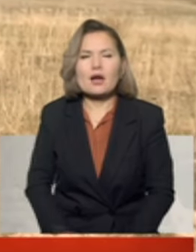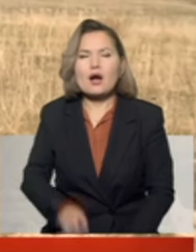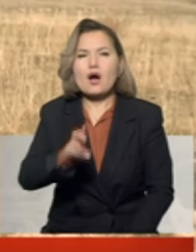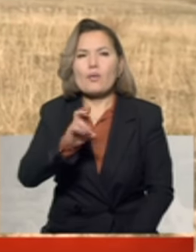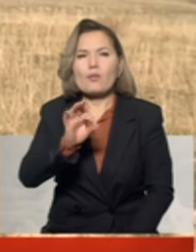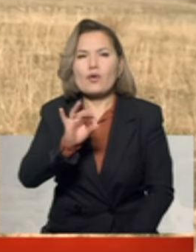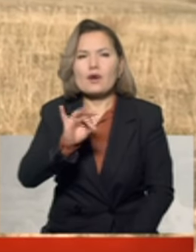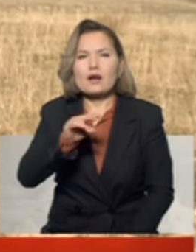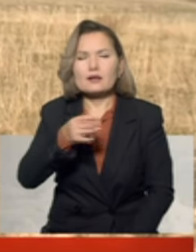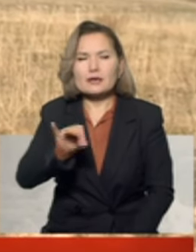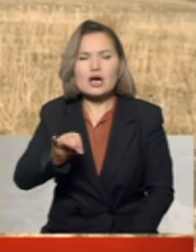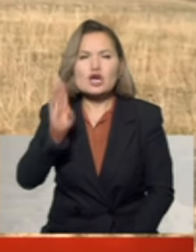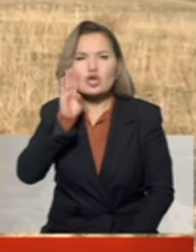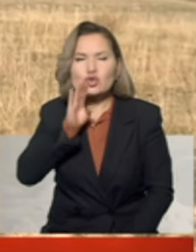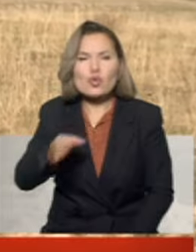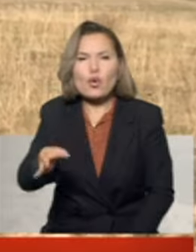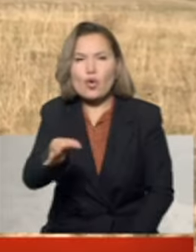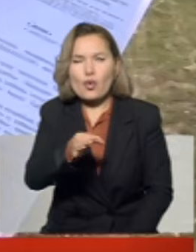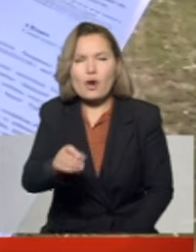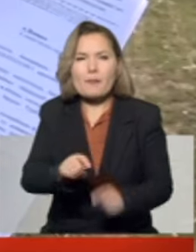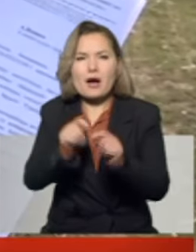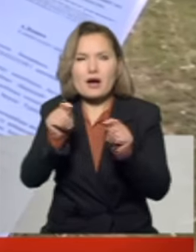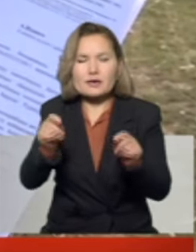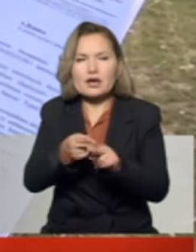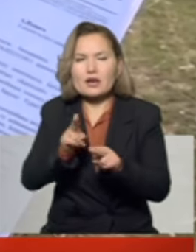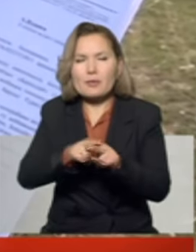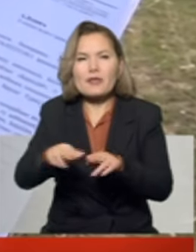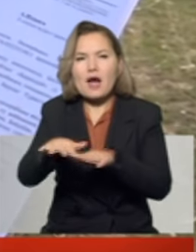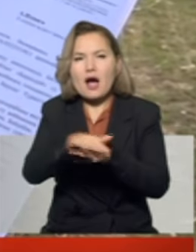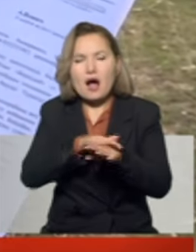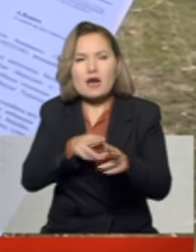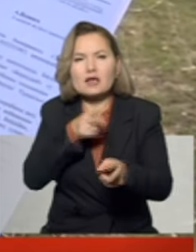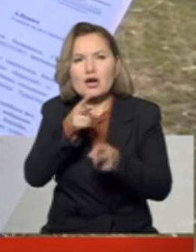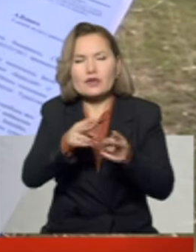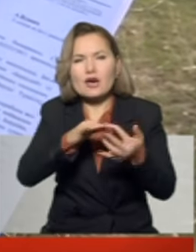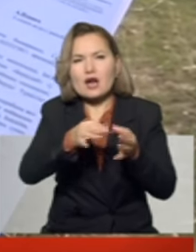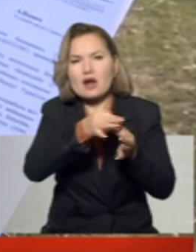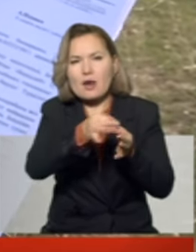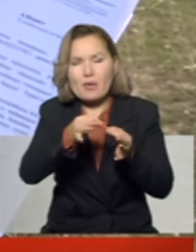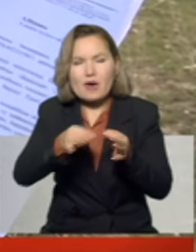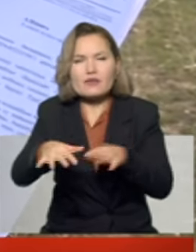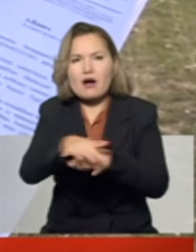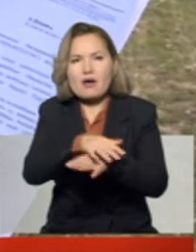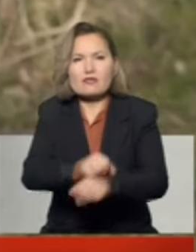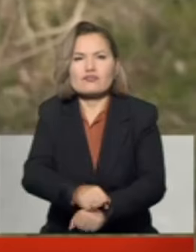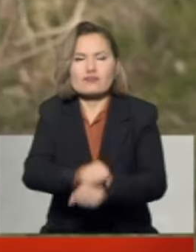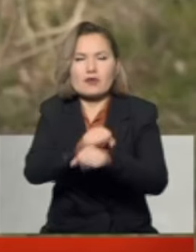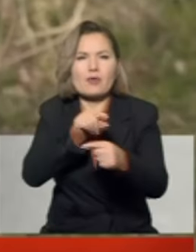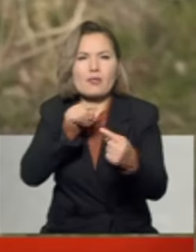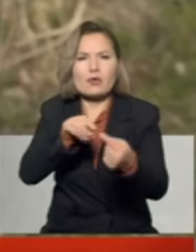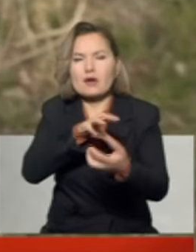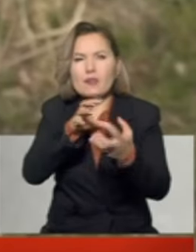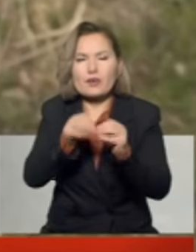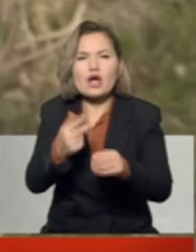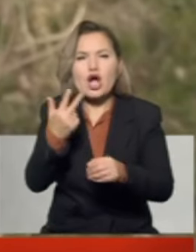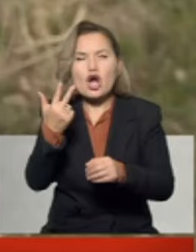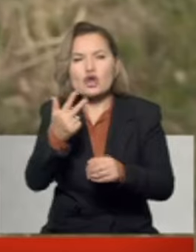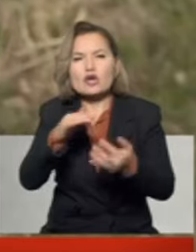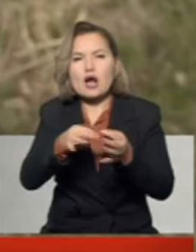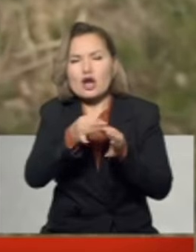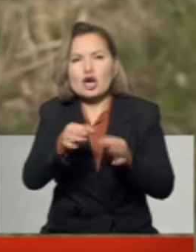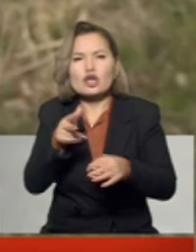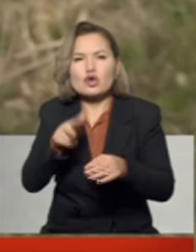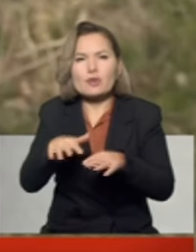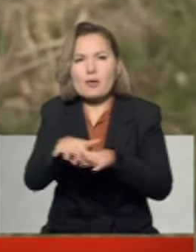Боралдайдың бойынан су қоймасы салынады дегелі Қызылсеңгір, Боралдай және Көктөбе ауылы тұрғындарынан маза қашқан. Үш ауылда 3000-нан